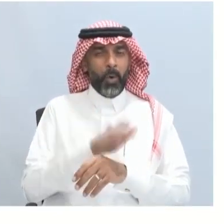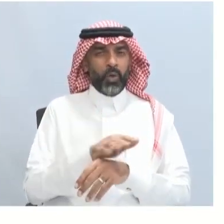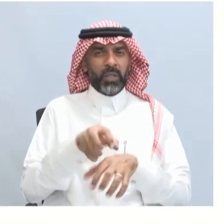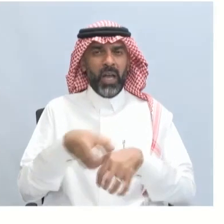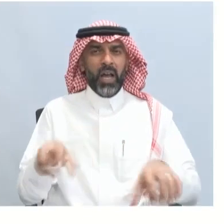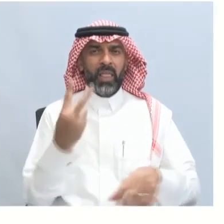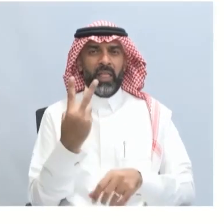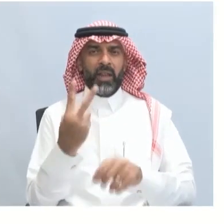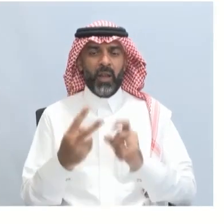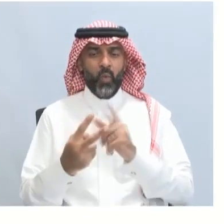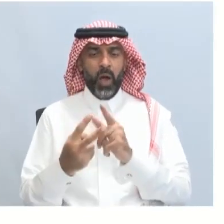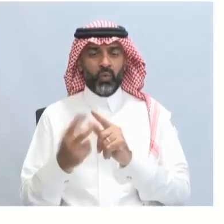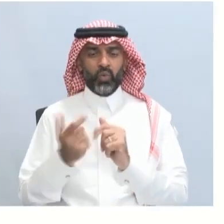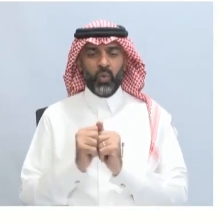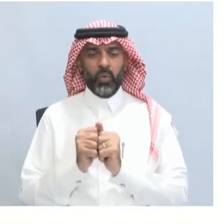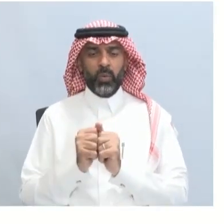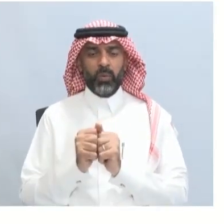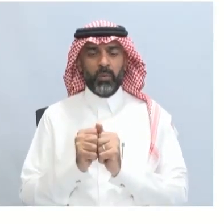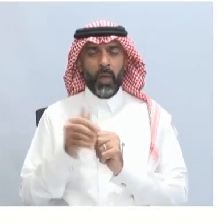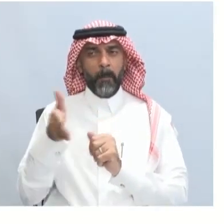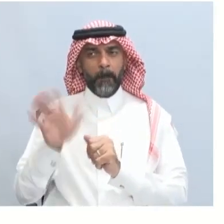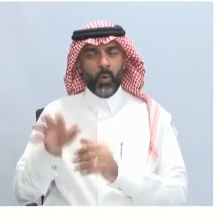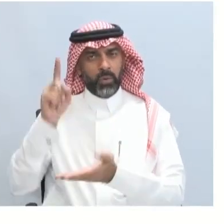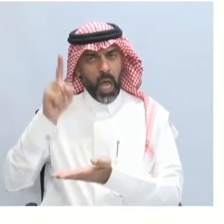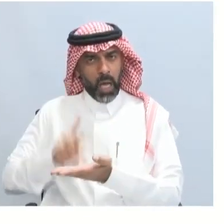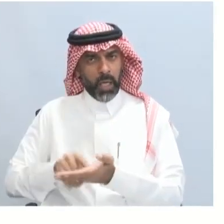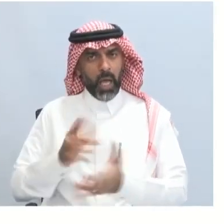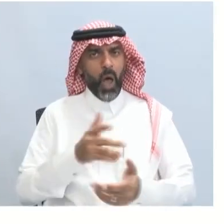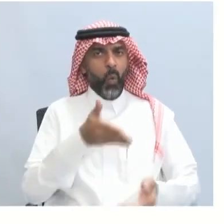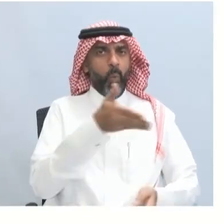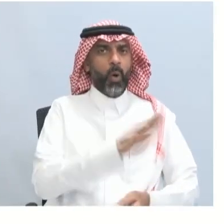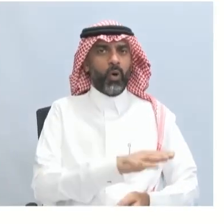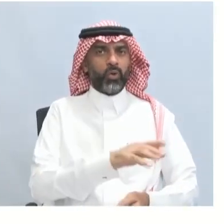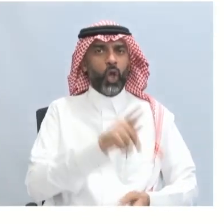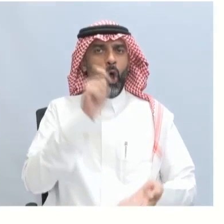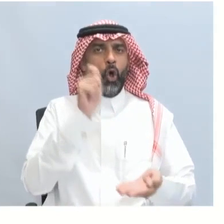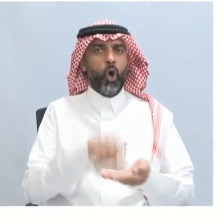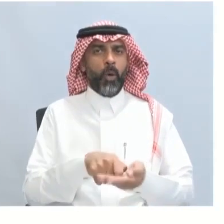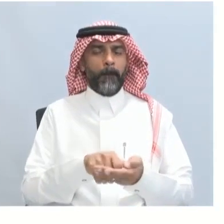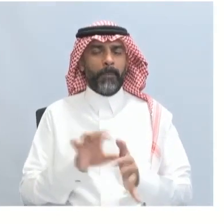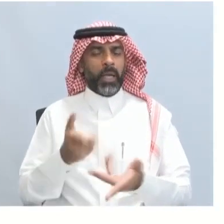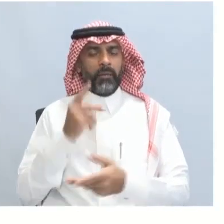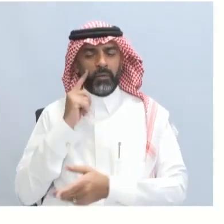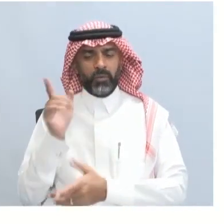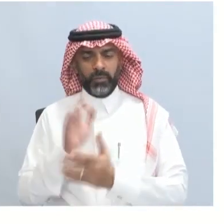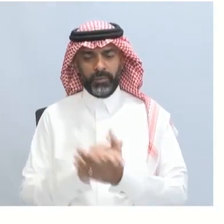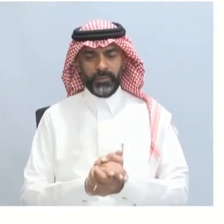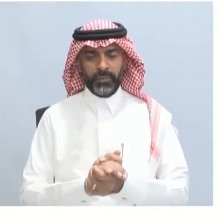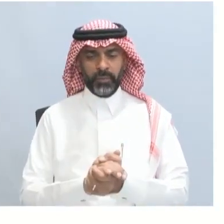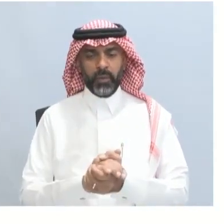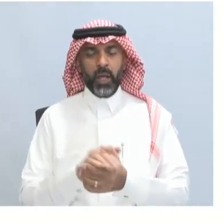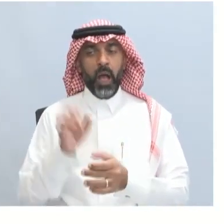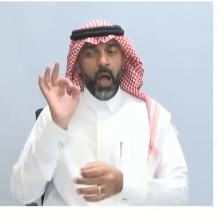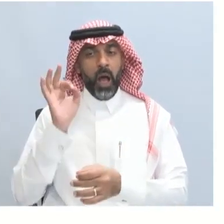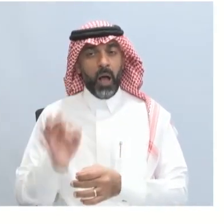موت حقيقي واما يكون موت حكمي هذا الموت الحقيقي ذلك بانتهاء